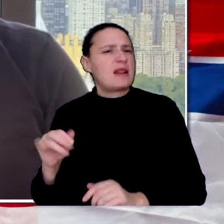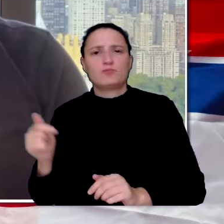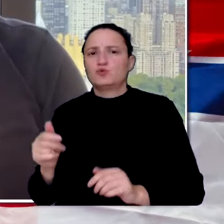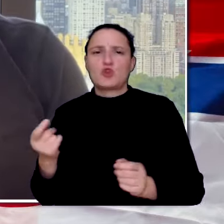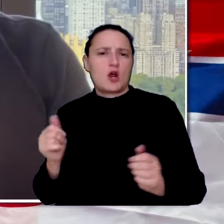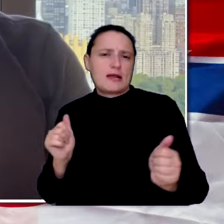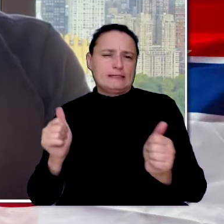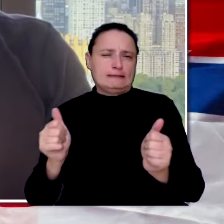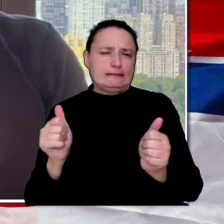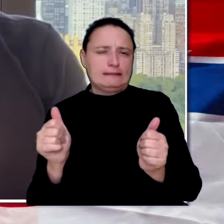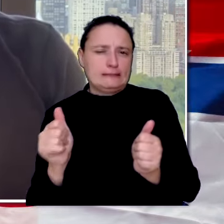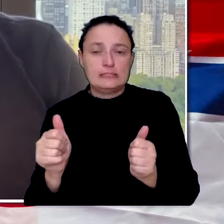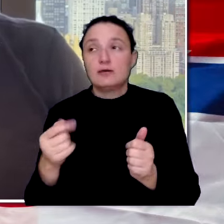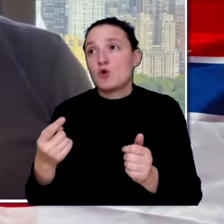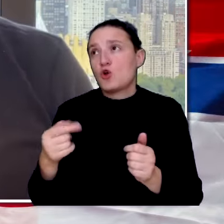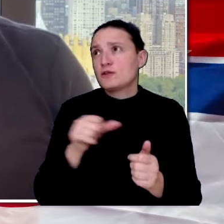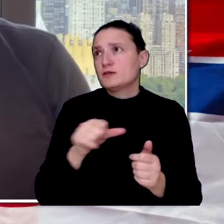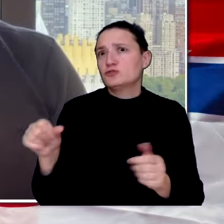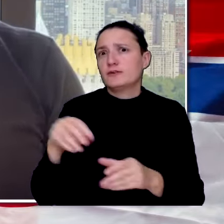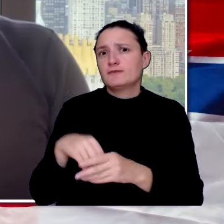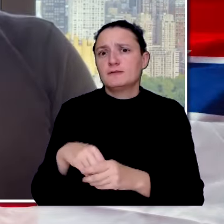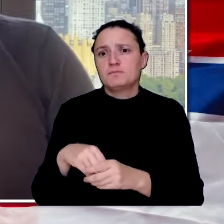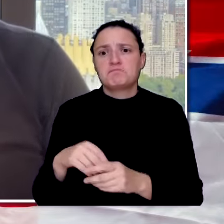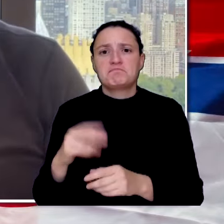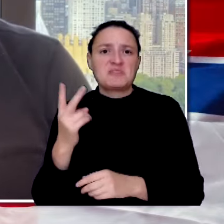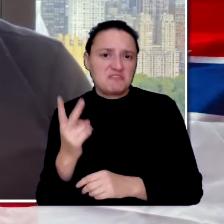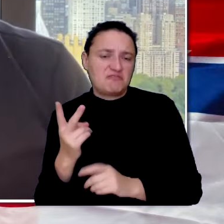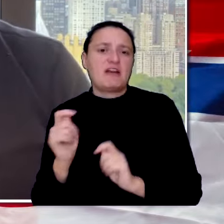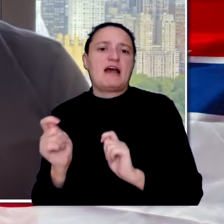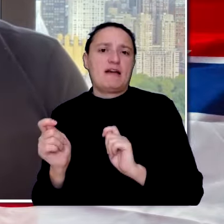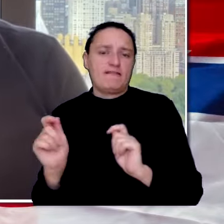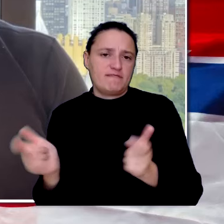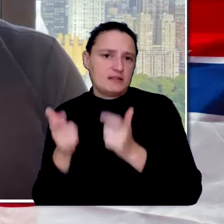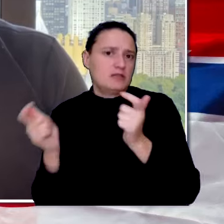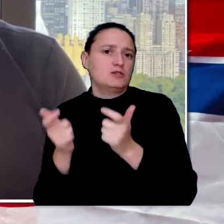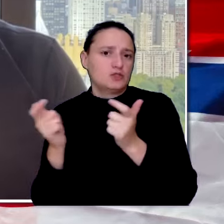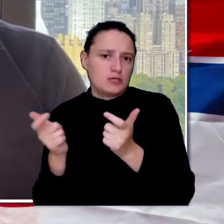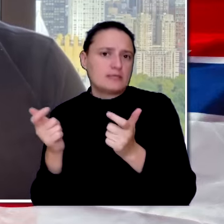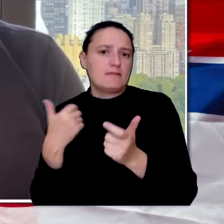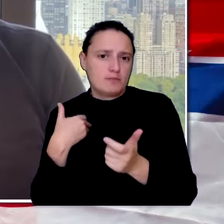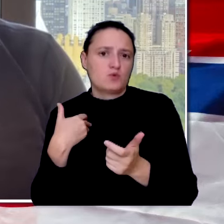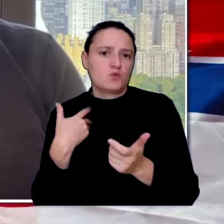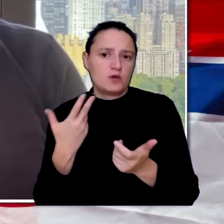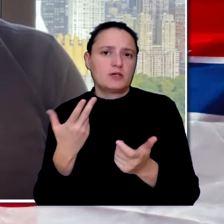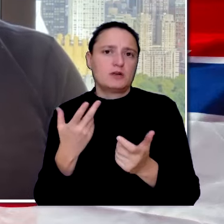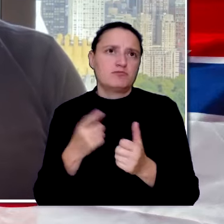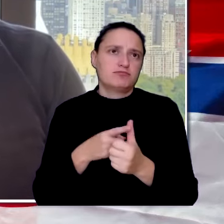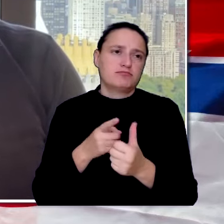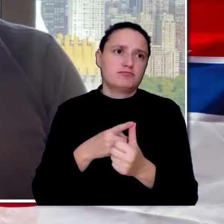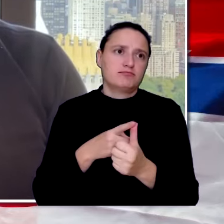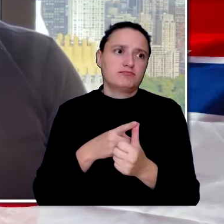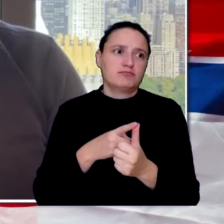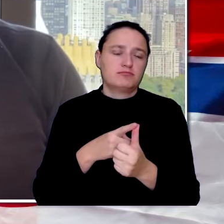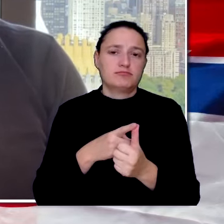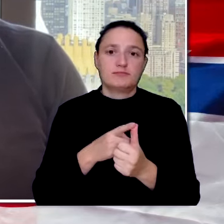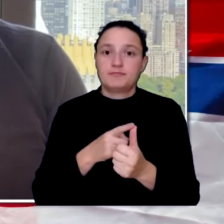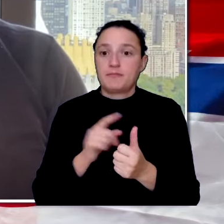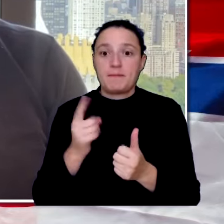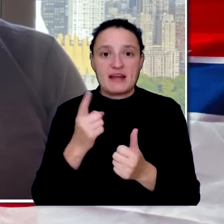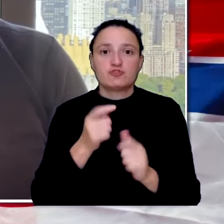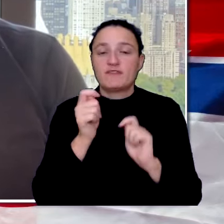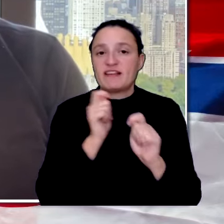tak naprawdę dwa w istocie medialne wydarzenie, jakie kampania Kamali zaliczyła do tej pory, to był jej